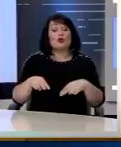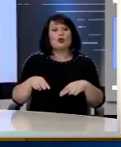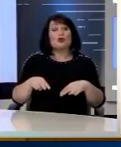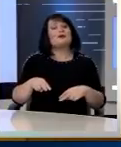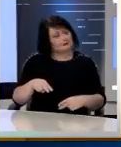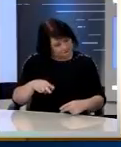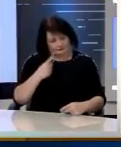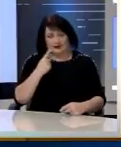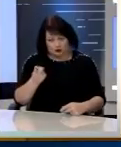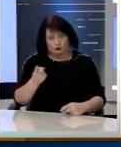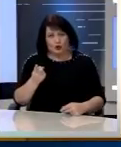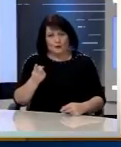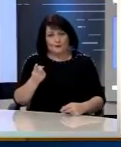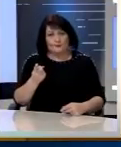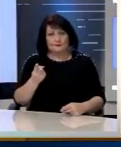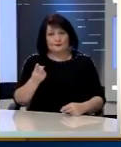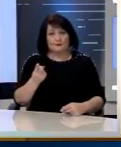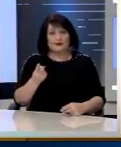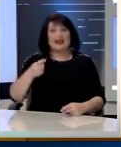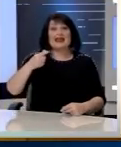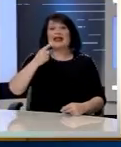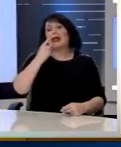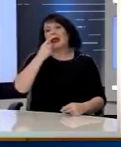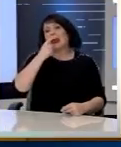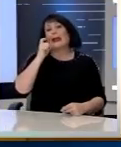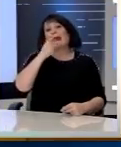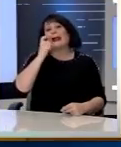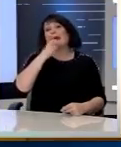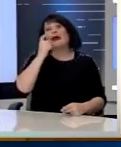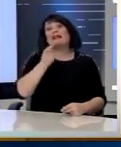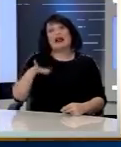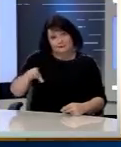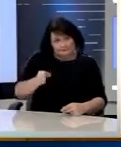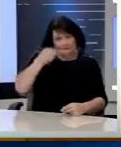Ναι, να σου πω, η κυρία Γεννηματά τον πήγε.